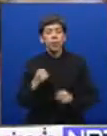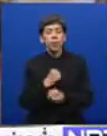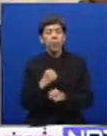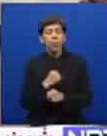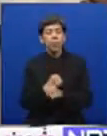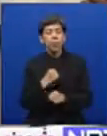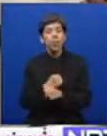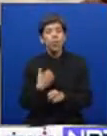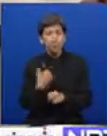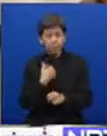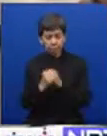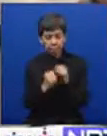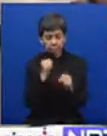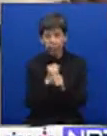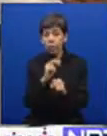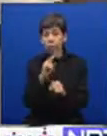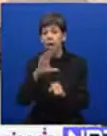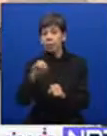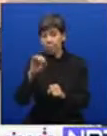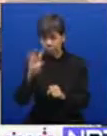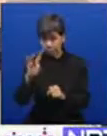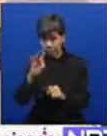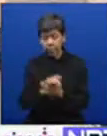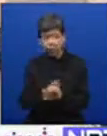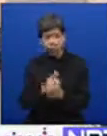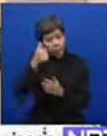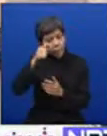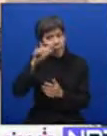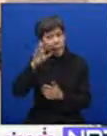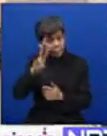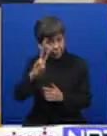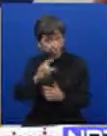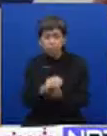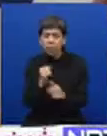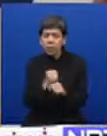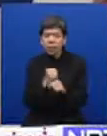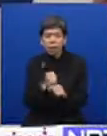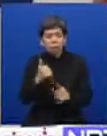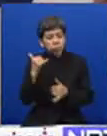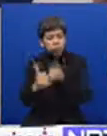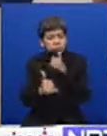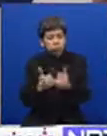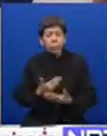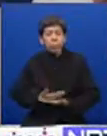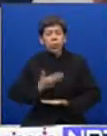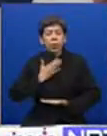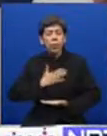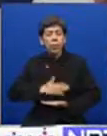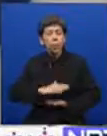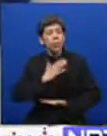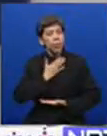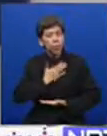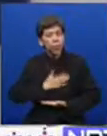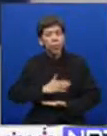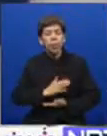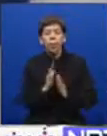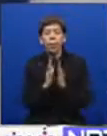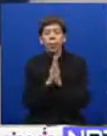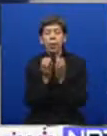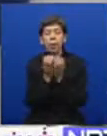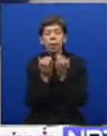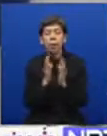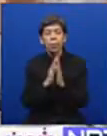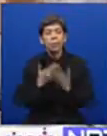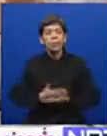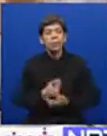กรรมฐานประจำปี 25587คืน 8วันเพื่อให้ผู้เข้าร่วมได้พัฒนาจิตใจตามหลักคำสอนของ